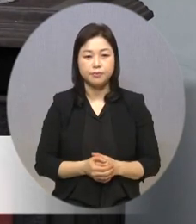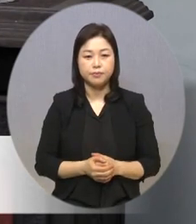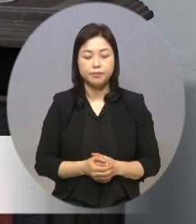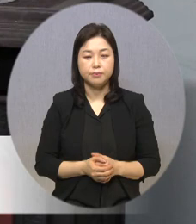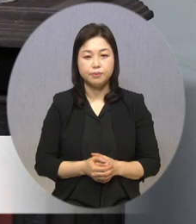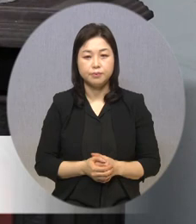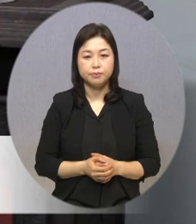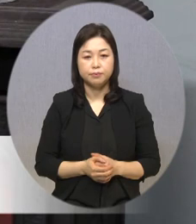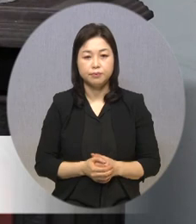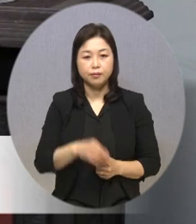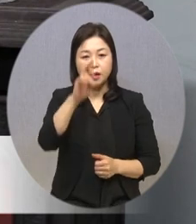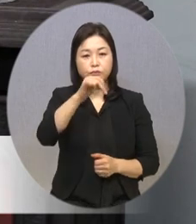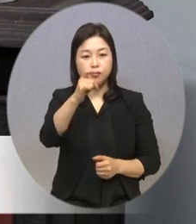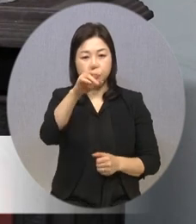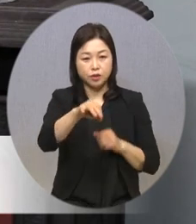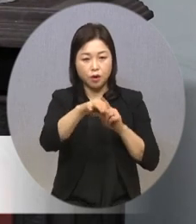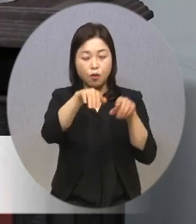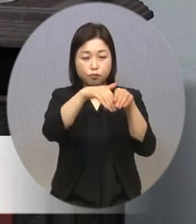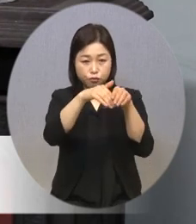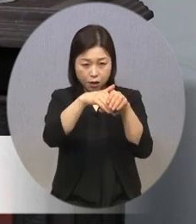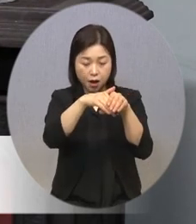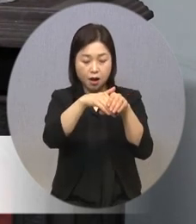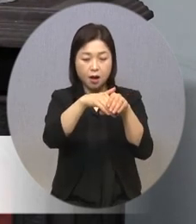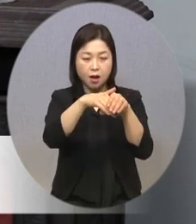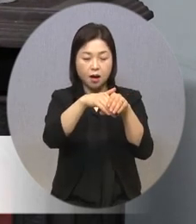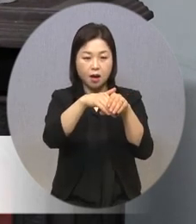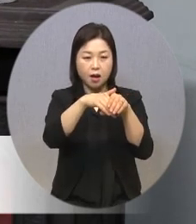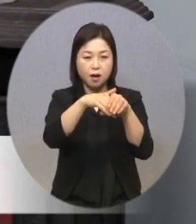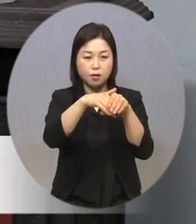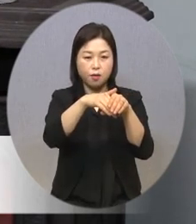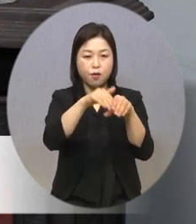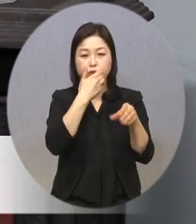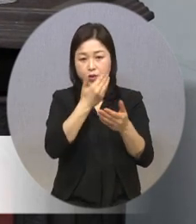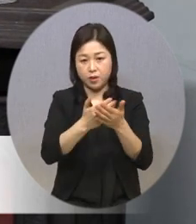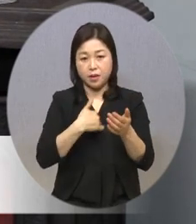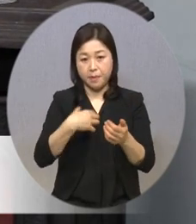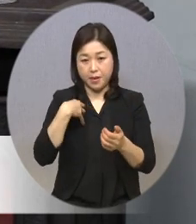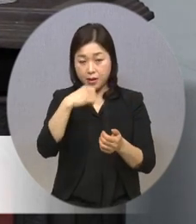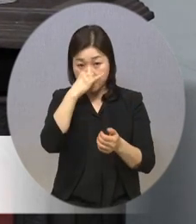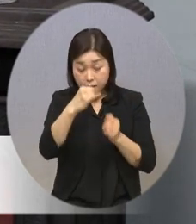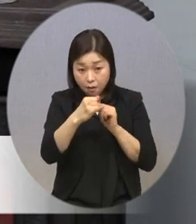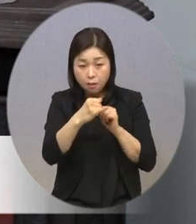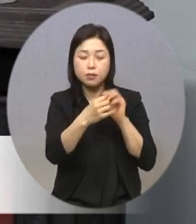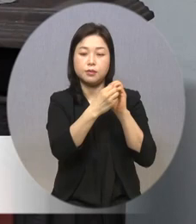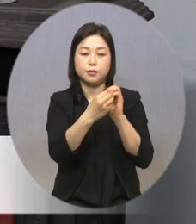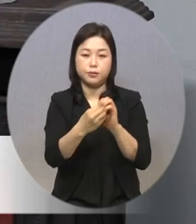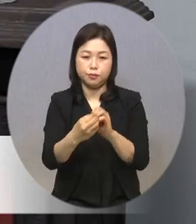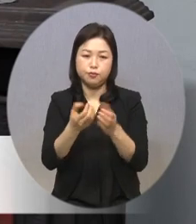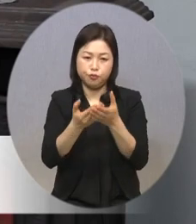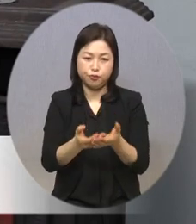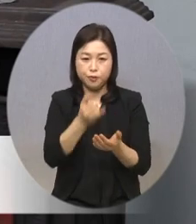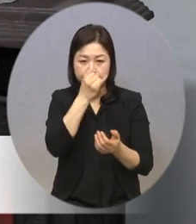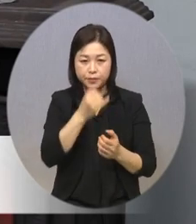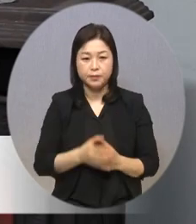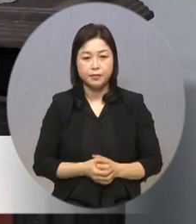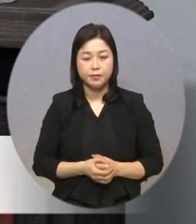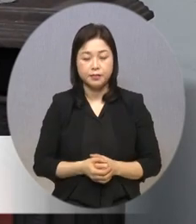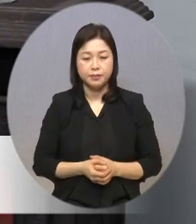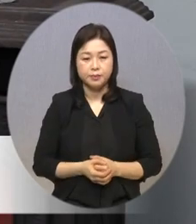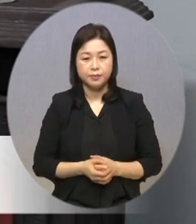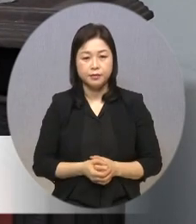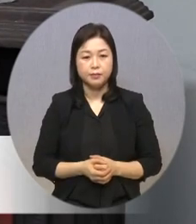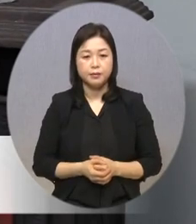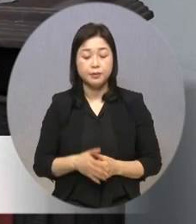그 무형문화재가 된 이상 전승 발전이 굉장히 중요합니다. 그래서 제가